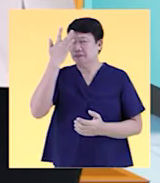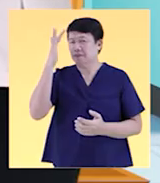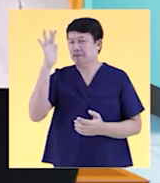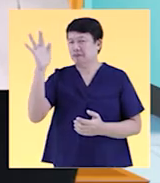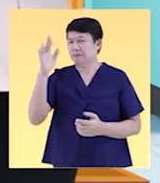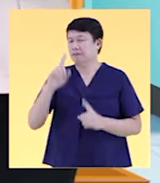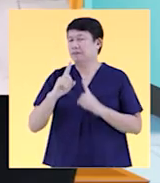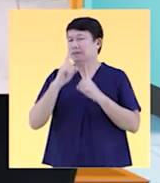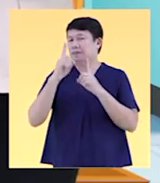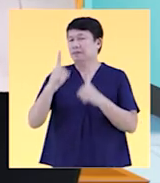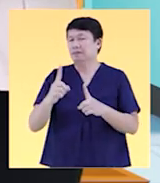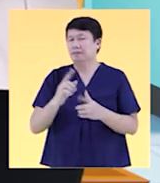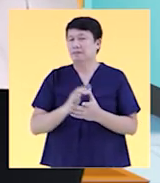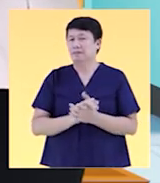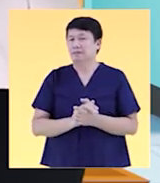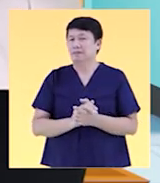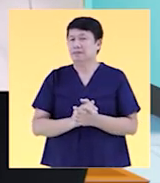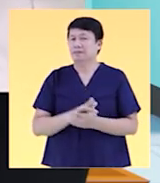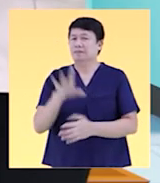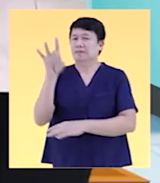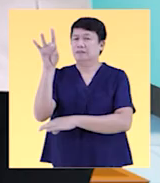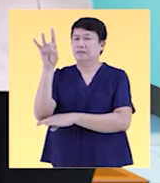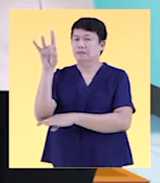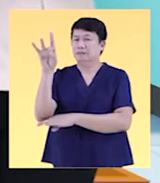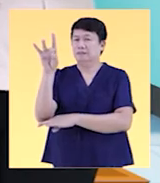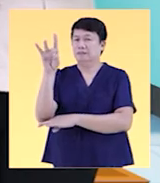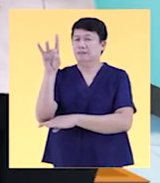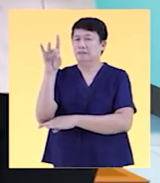Magaling! Ang sagot ay